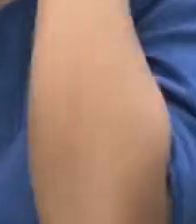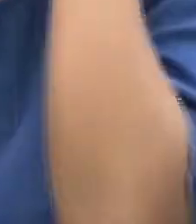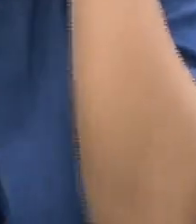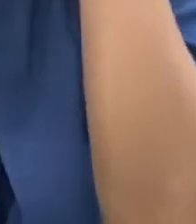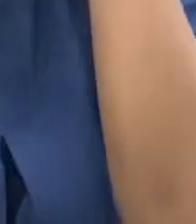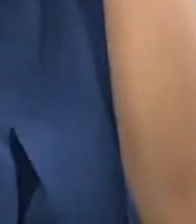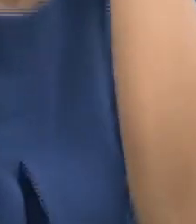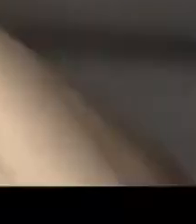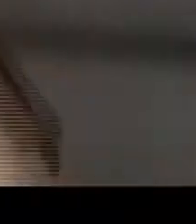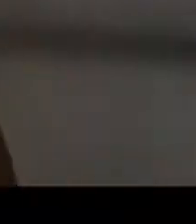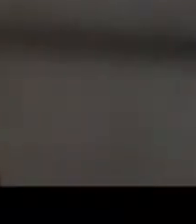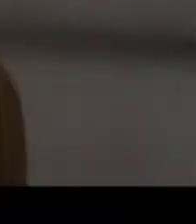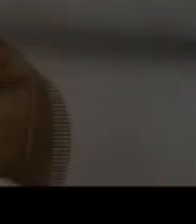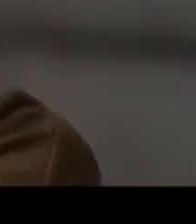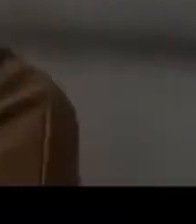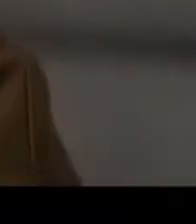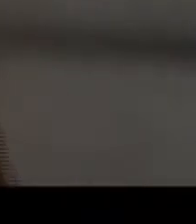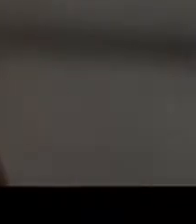kekal.